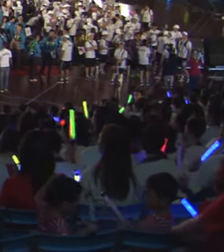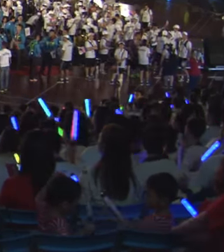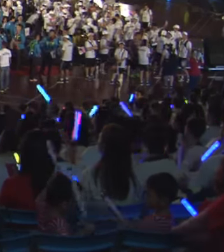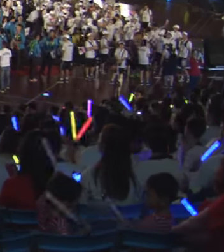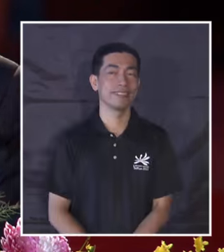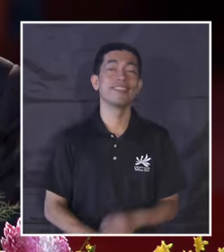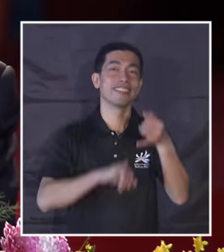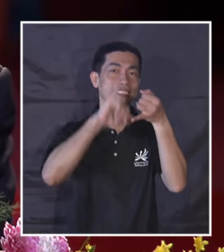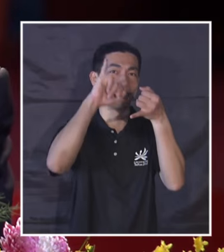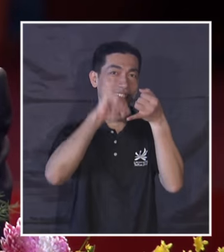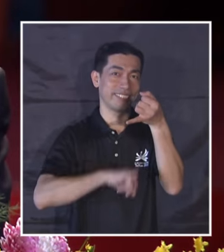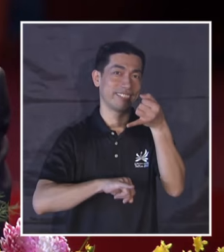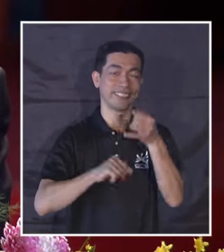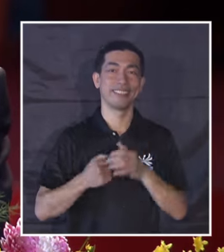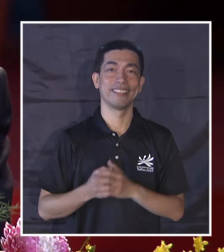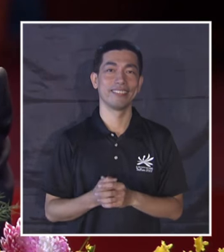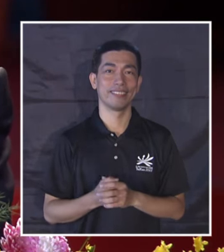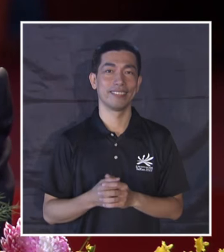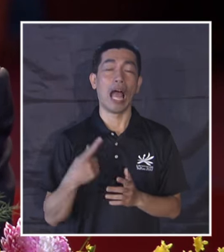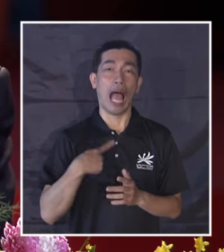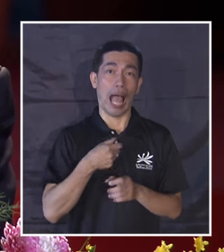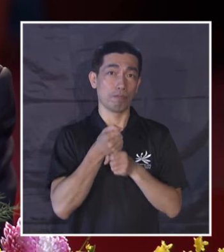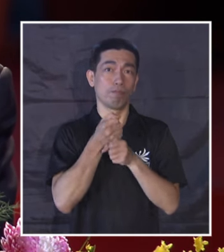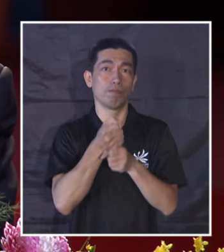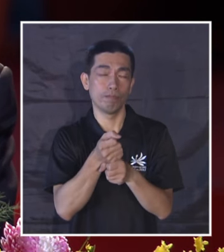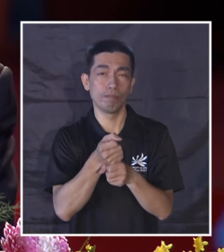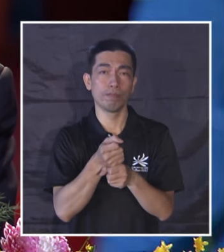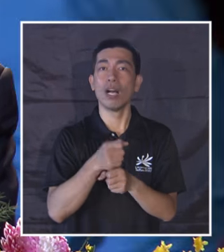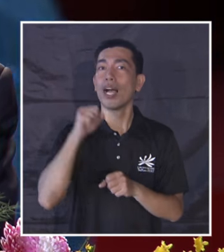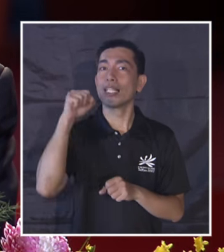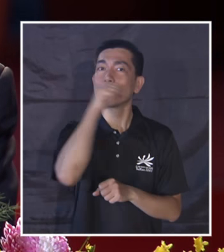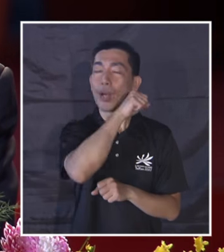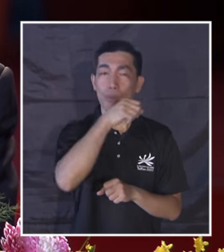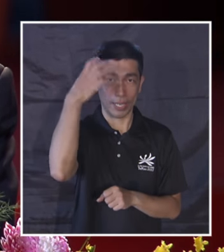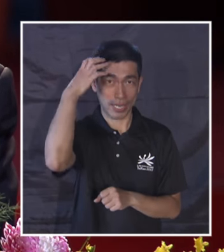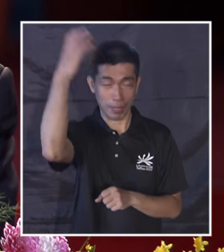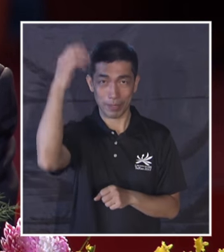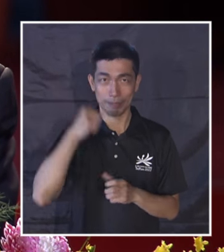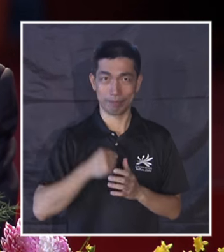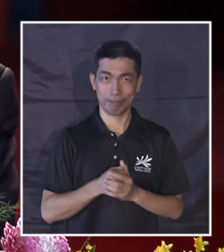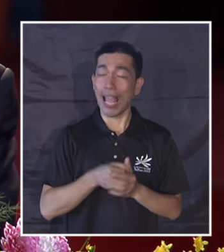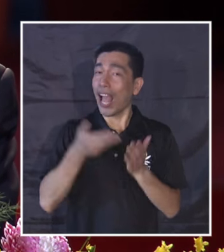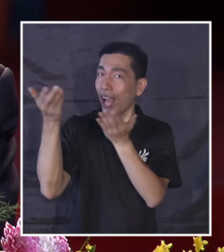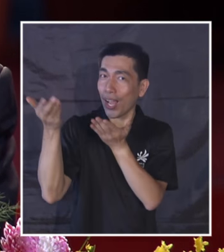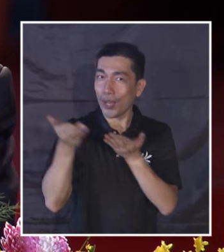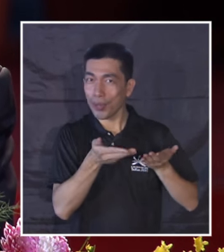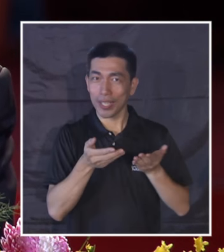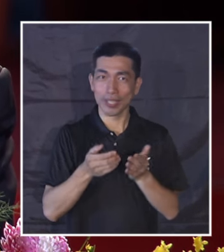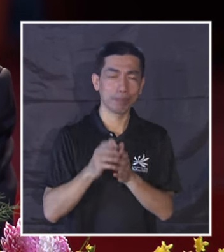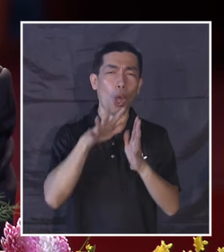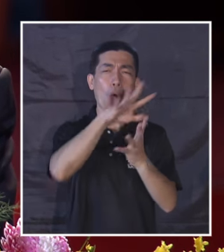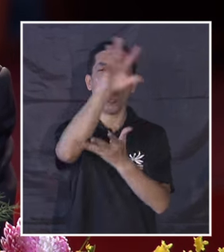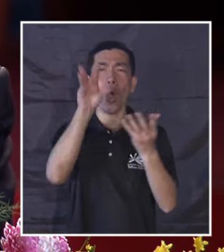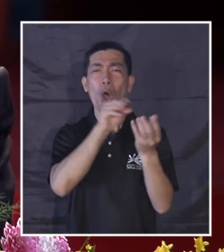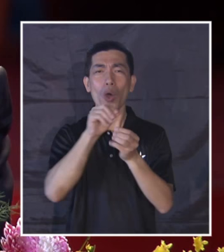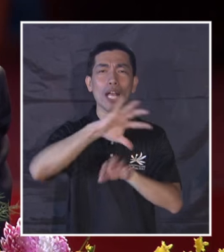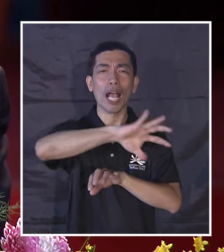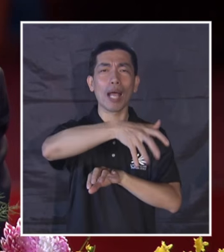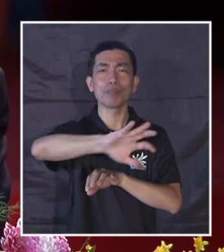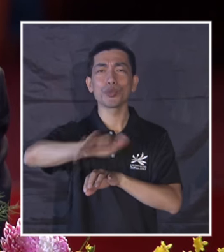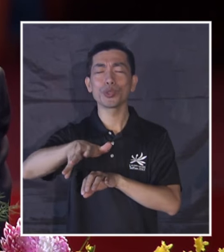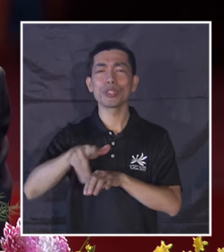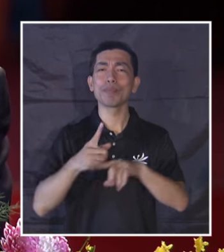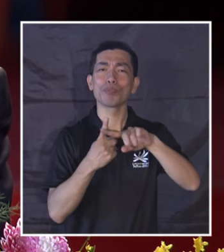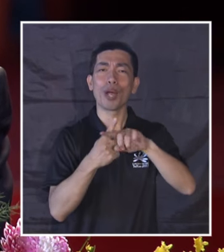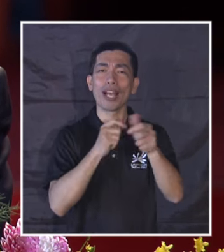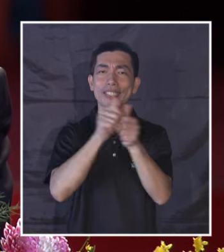最后本人仅代表中华民国政府，欢迎来台湾参赛的各国选手，